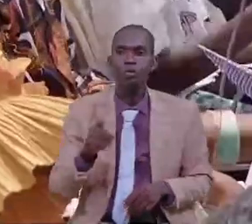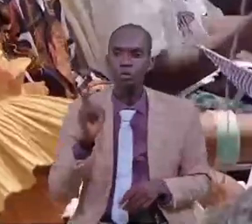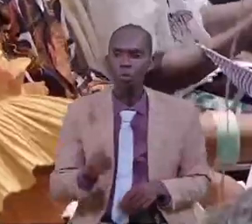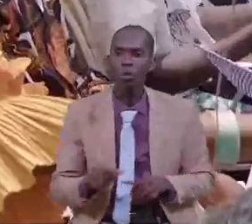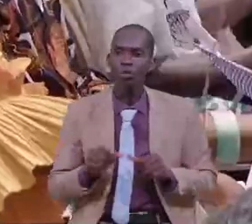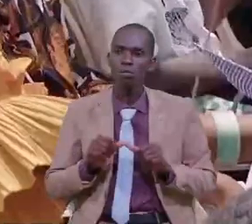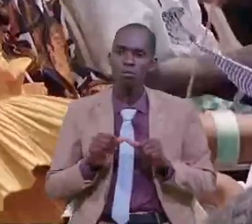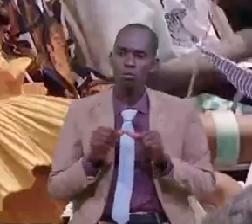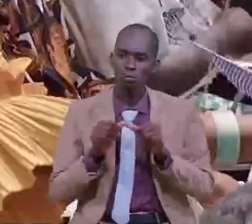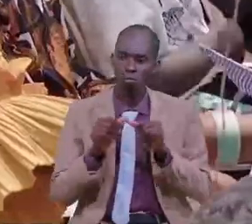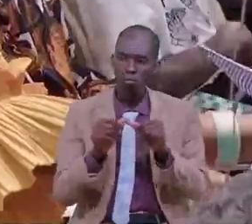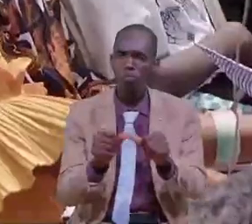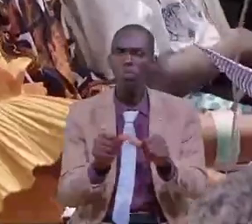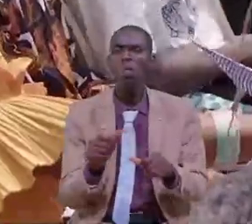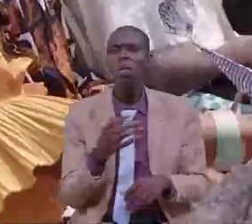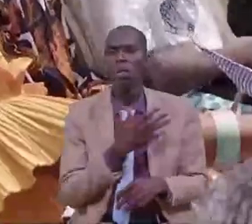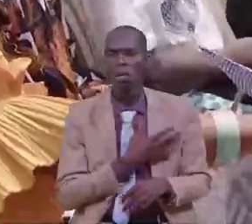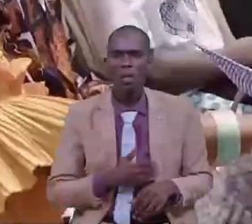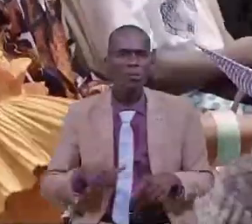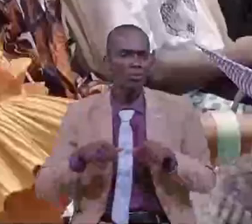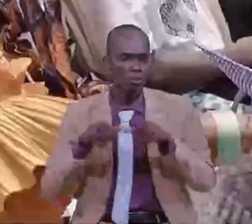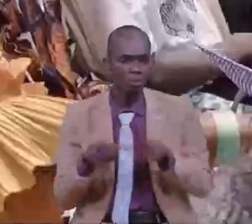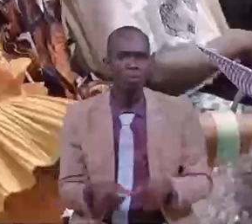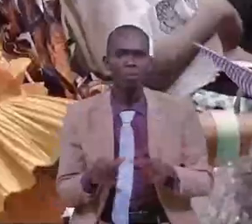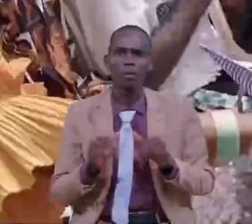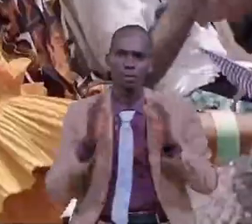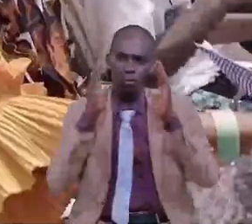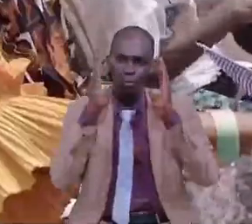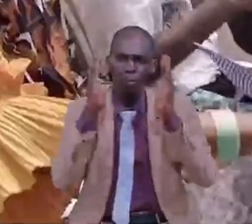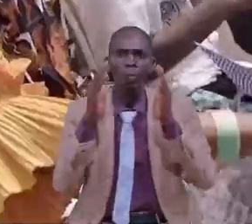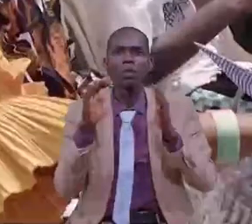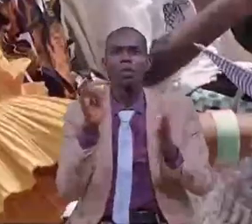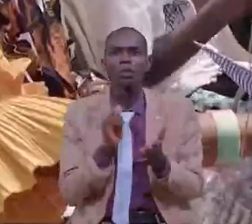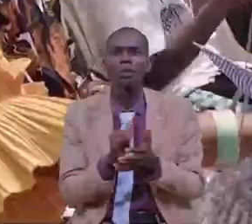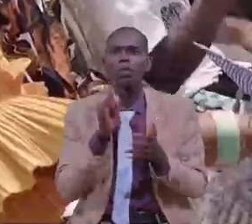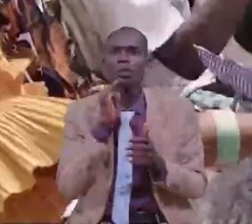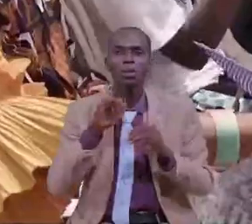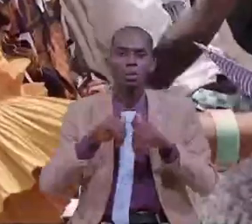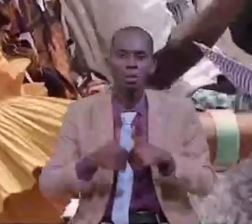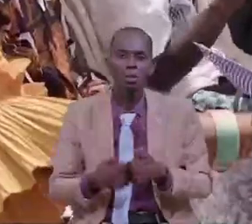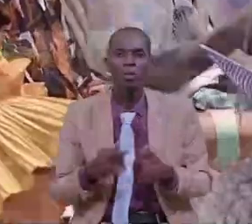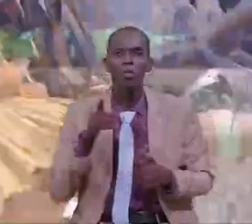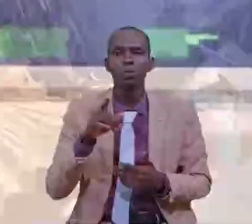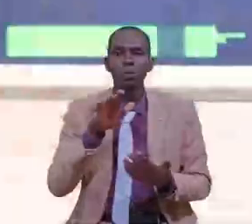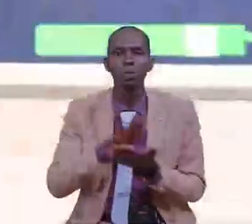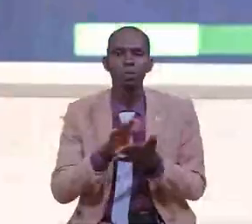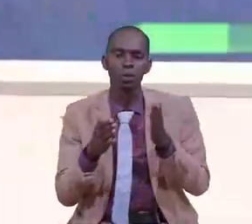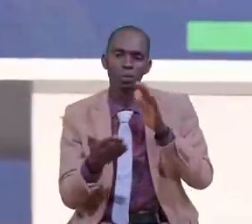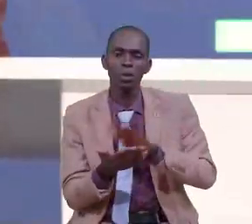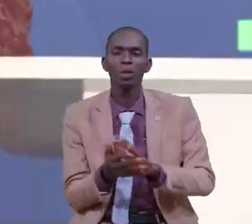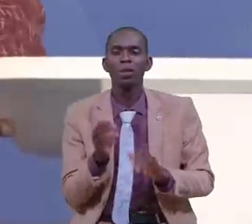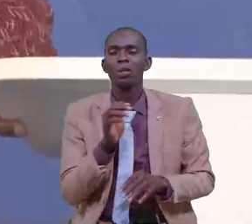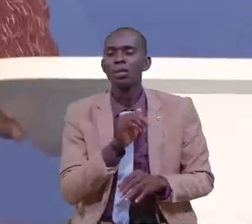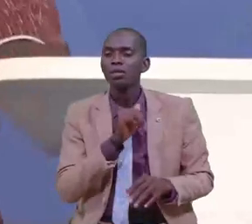vous êtes consistant. Et vous demeurez consistant. C'est comme ça, vous